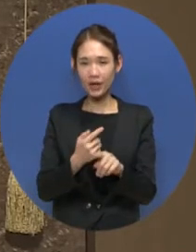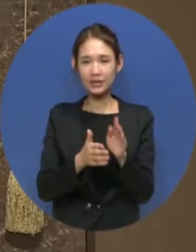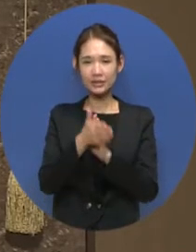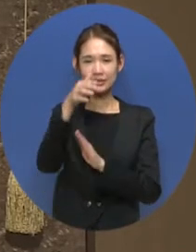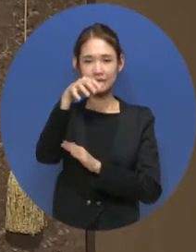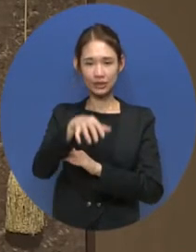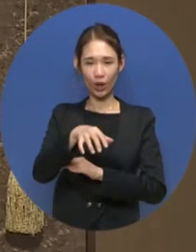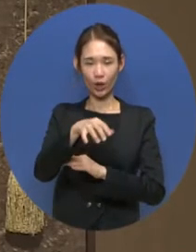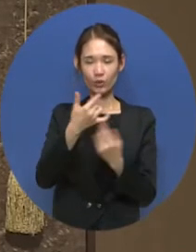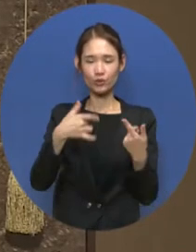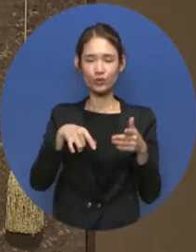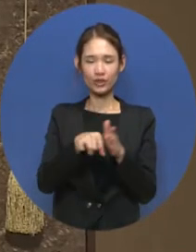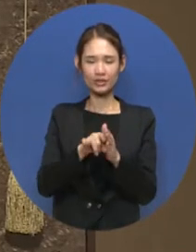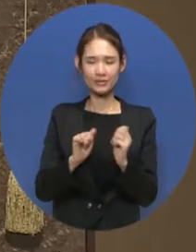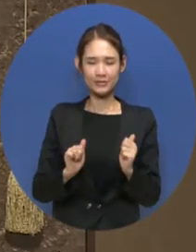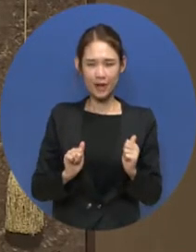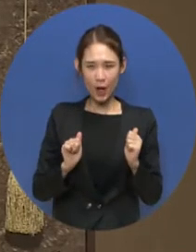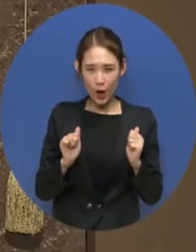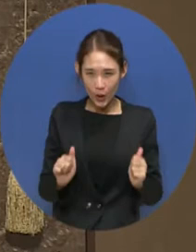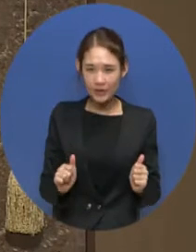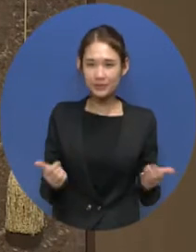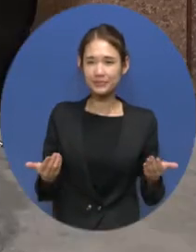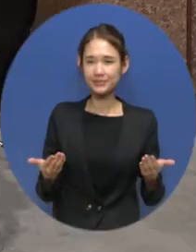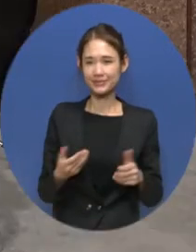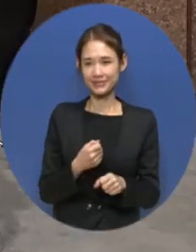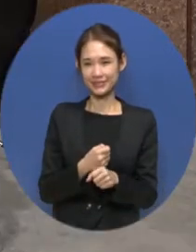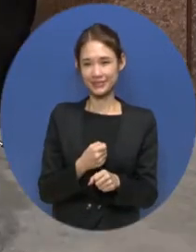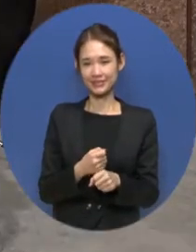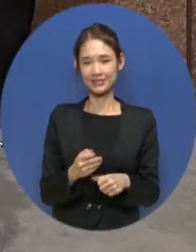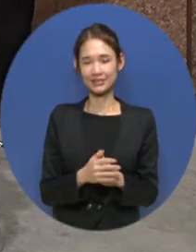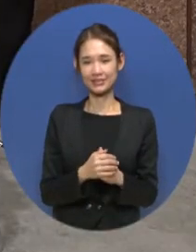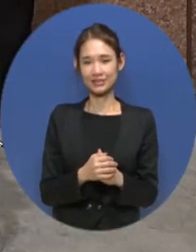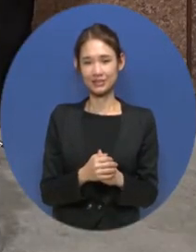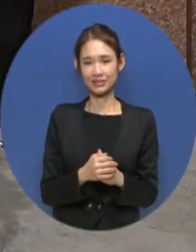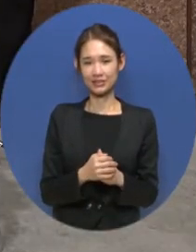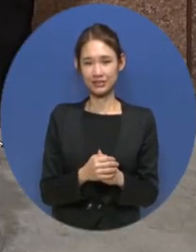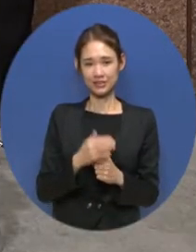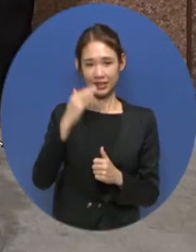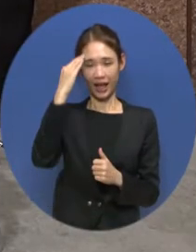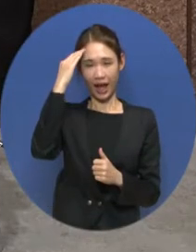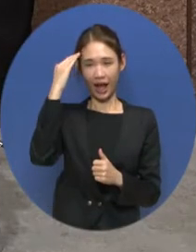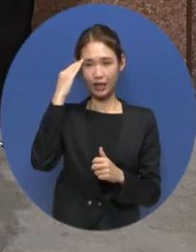위해서 열심히 뛰었습니다. 아, 네. 네. 이